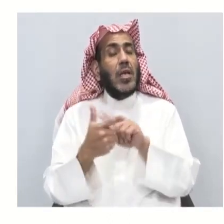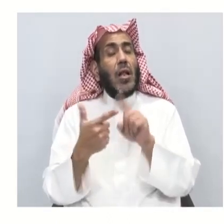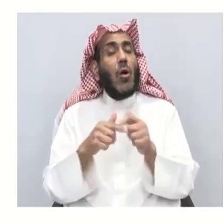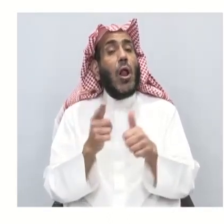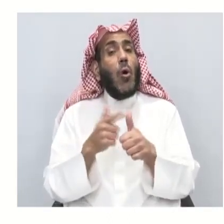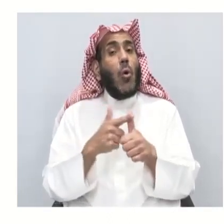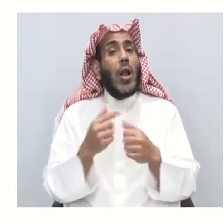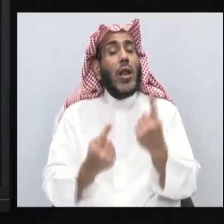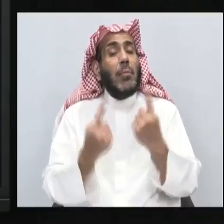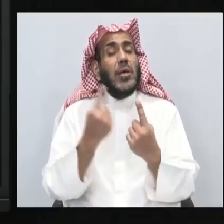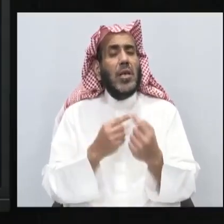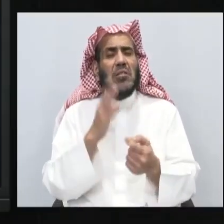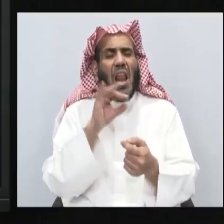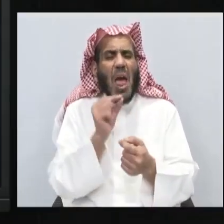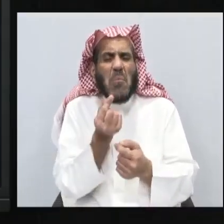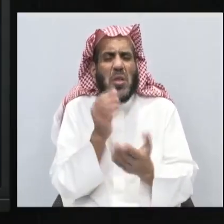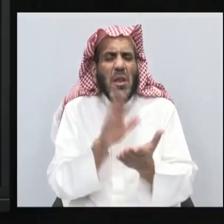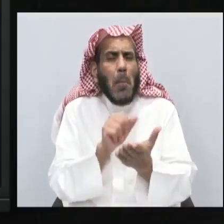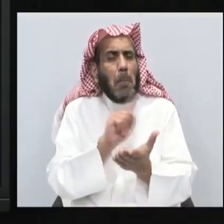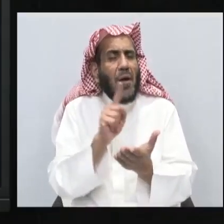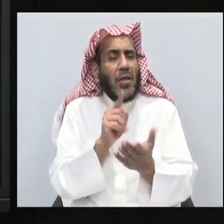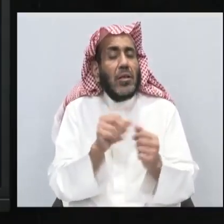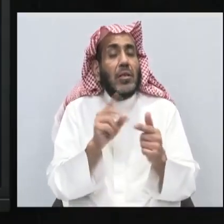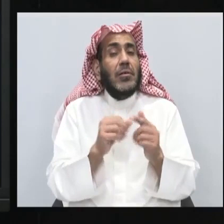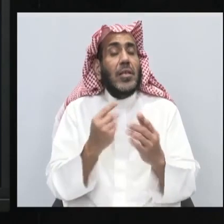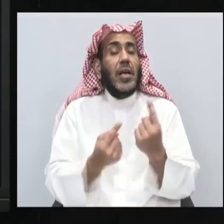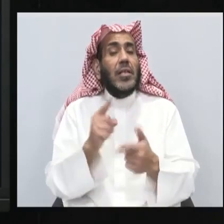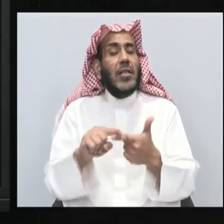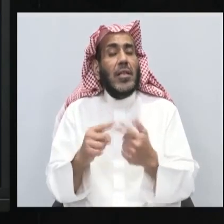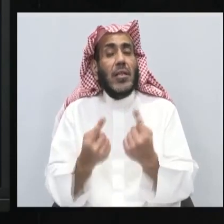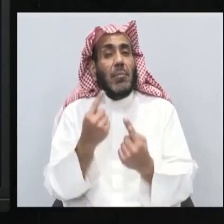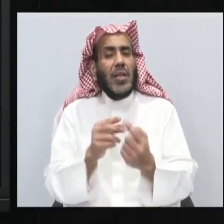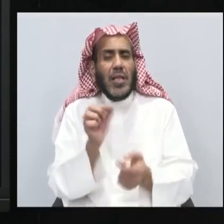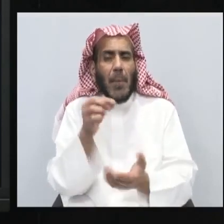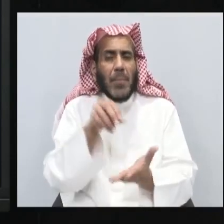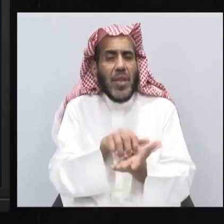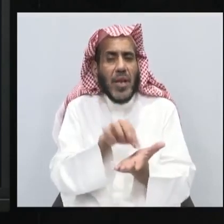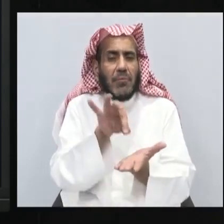النباتات اللابذرية، أما الدرس الثاني فهو يتكلم عن النباتات البذرية.